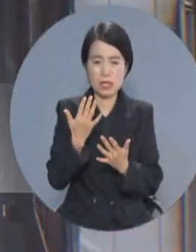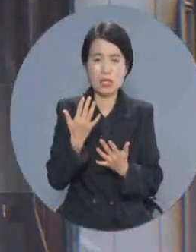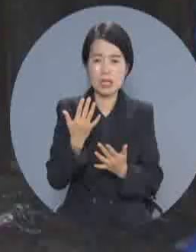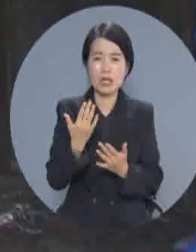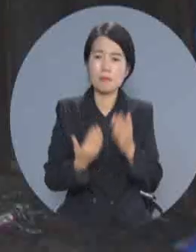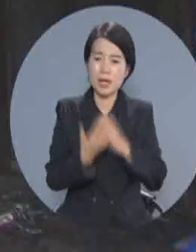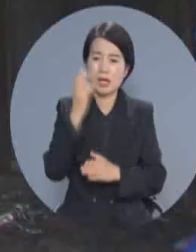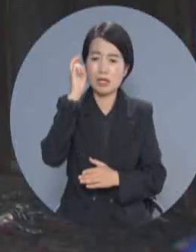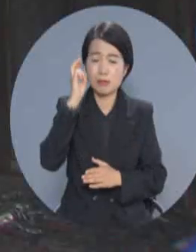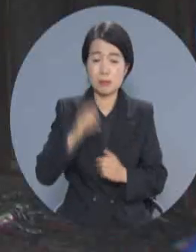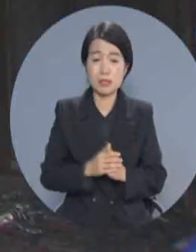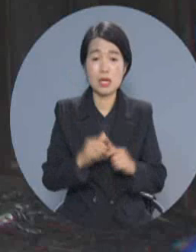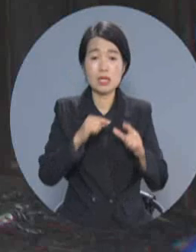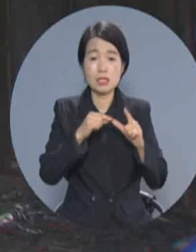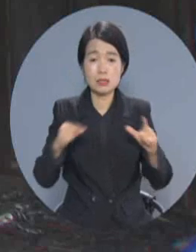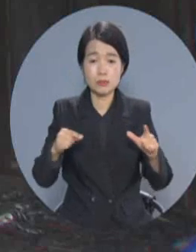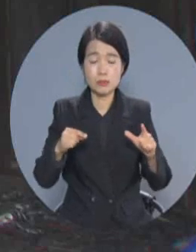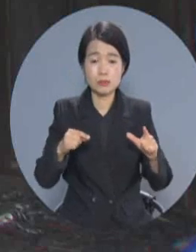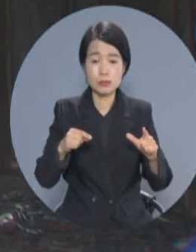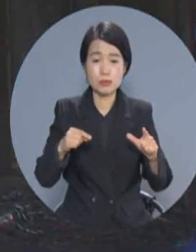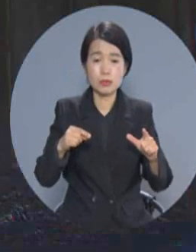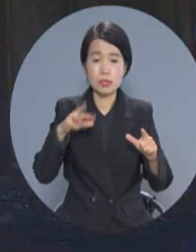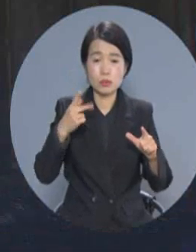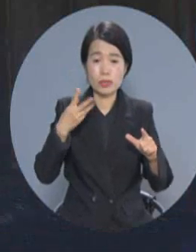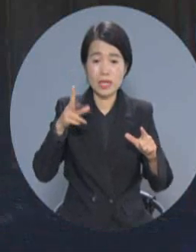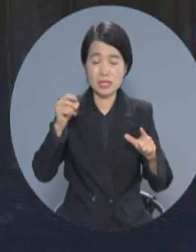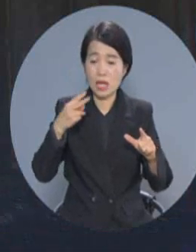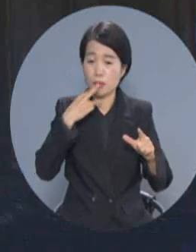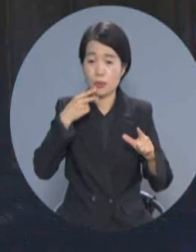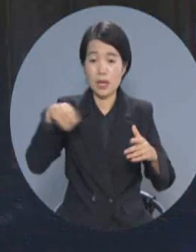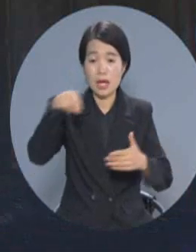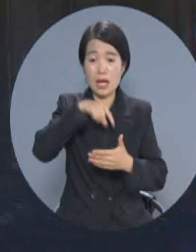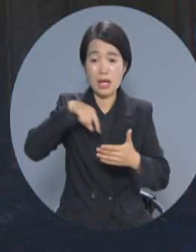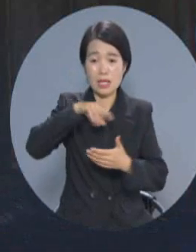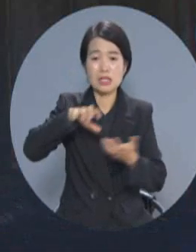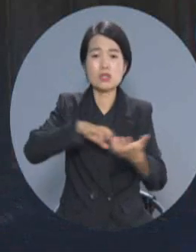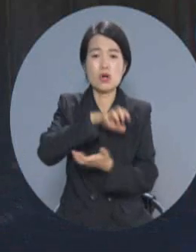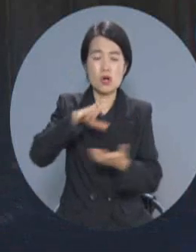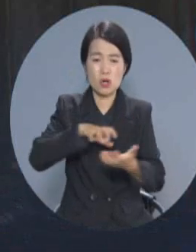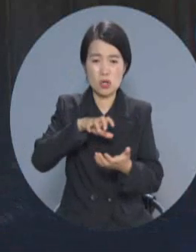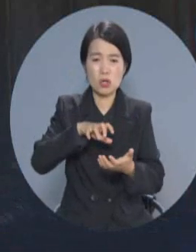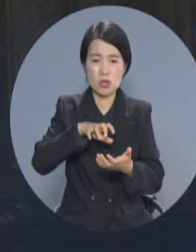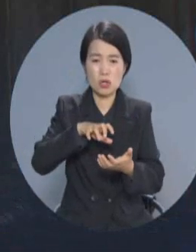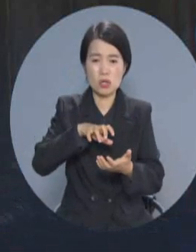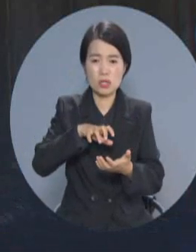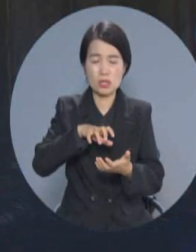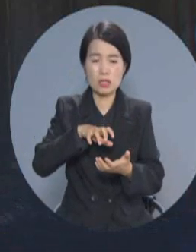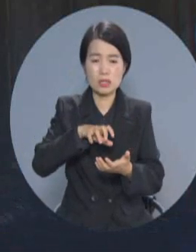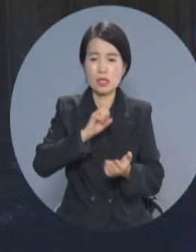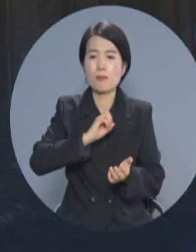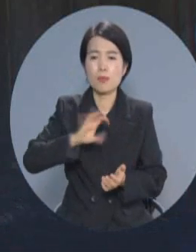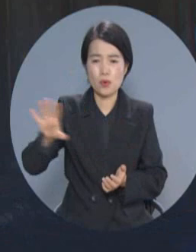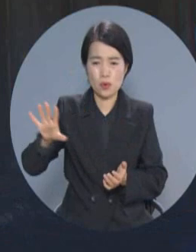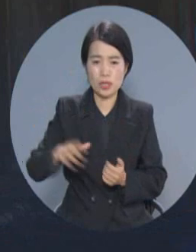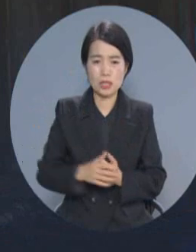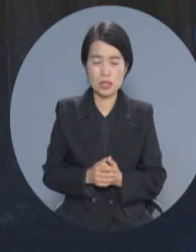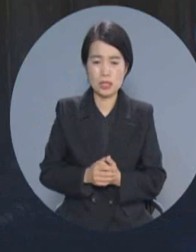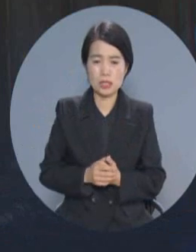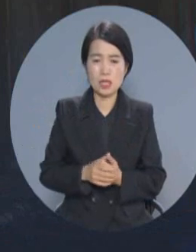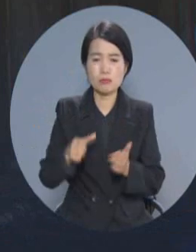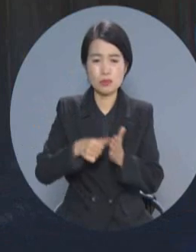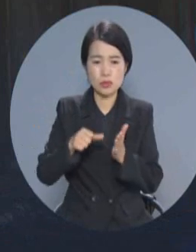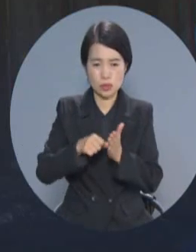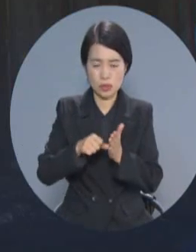있습니다. 일부가 정량제 봉투 안에 반입이 되어가지고 반입이 되고 있기 때문에 그러한